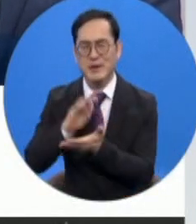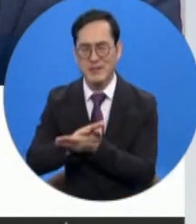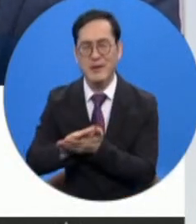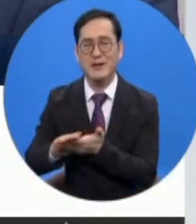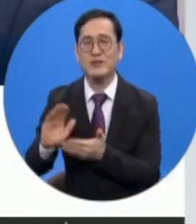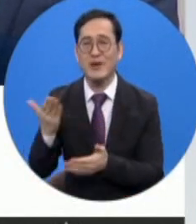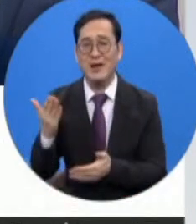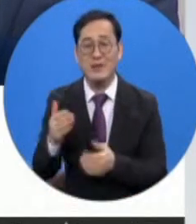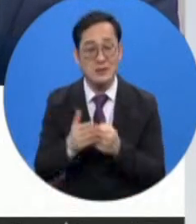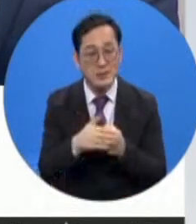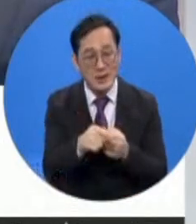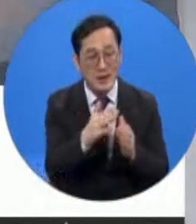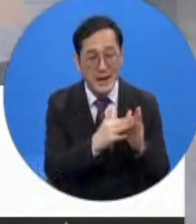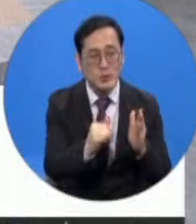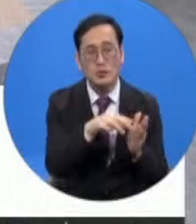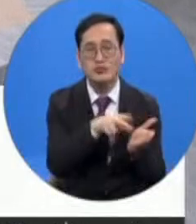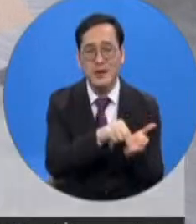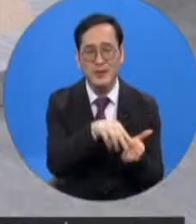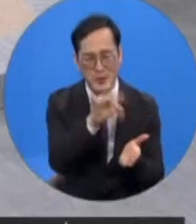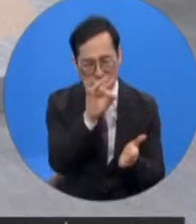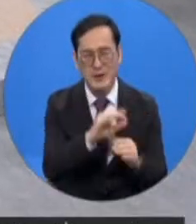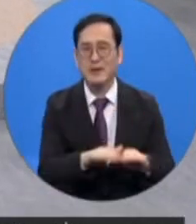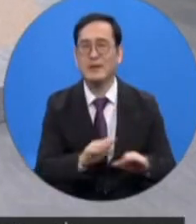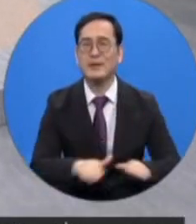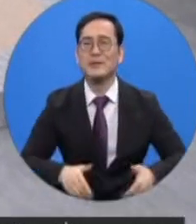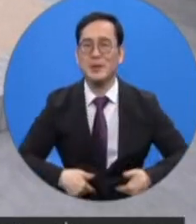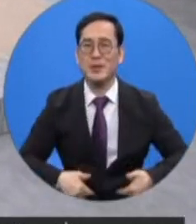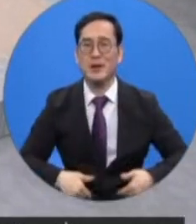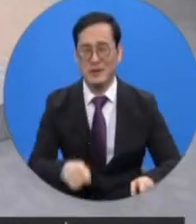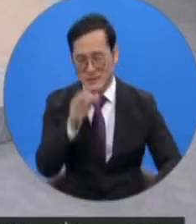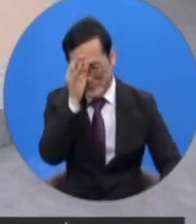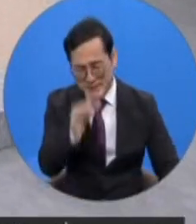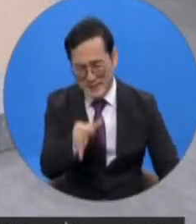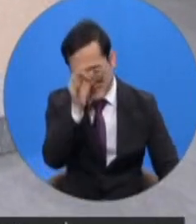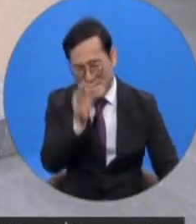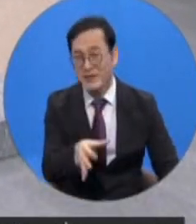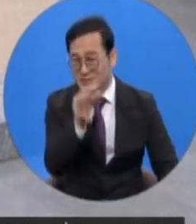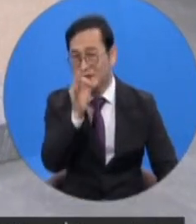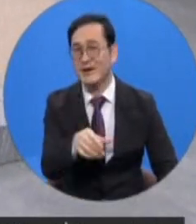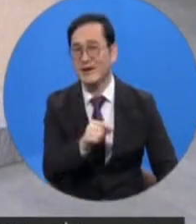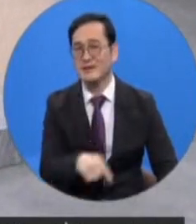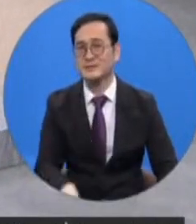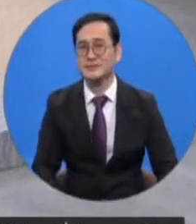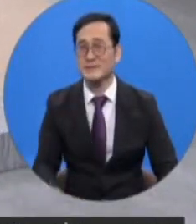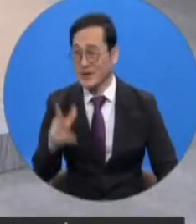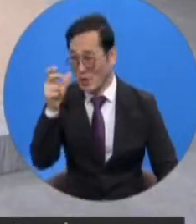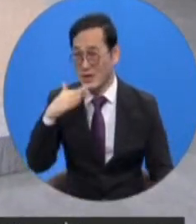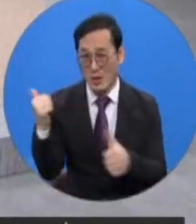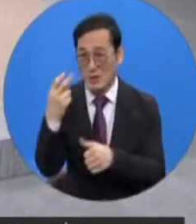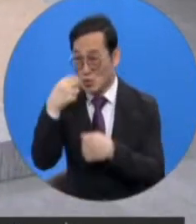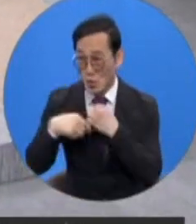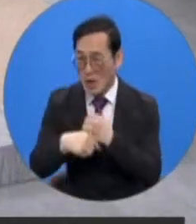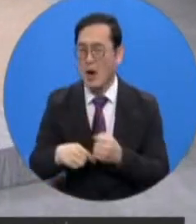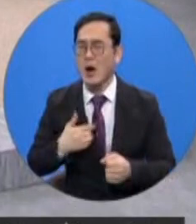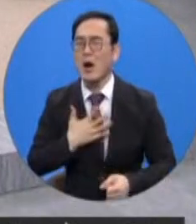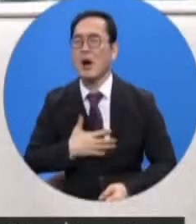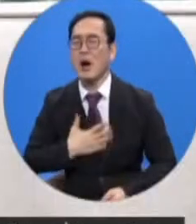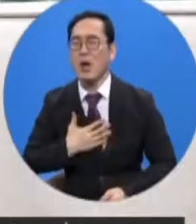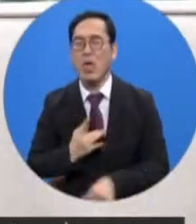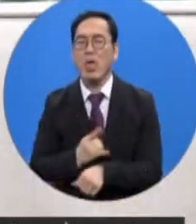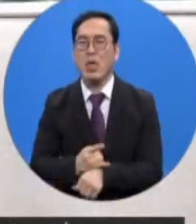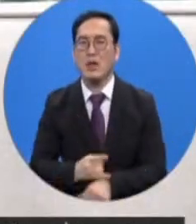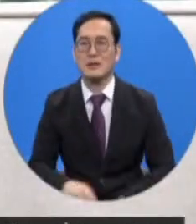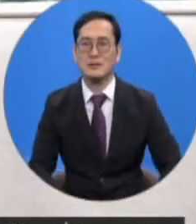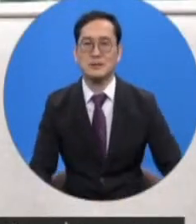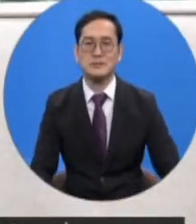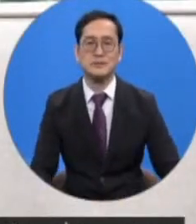예, 경찰 수사에는 협조한다는 입장 맞죠? 그렇습니다. 네. 협조를 당연히 해야 되고 협조를 안 한다고 해서